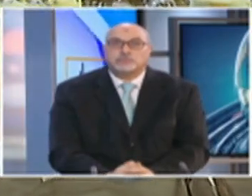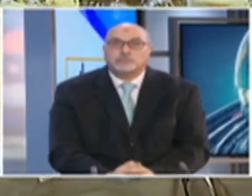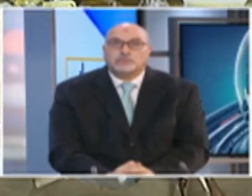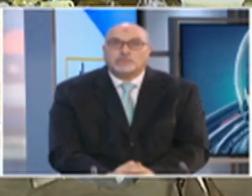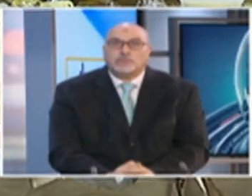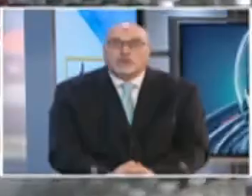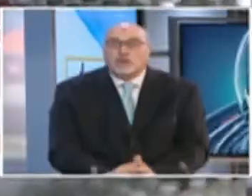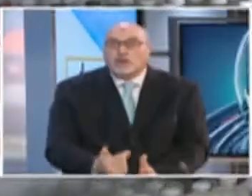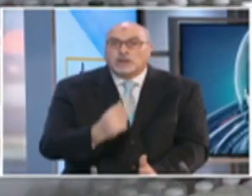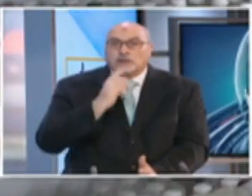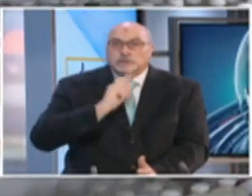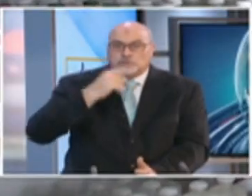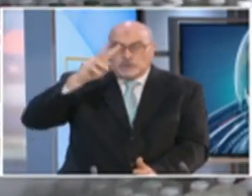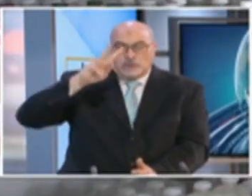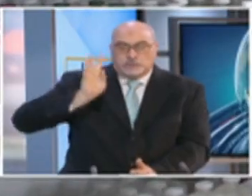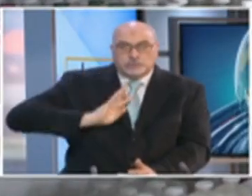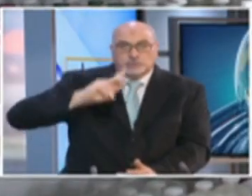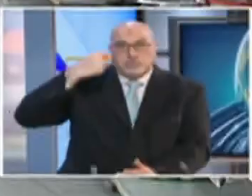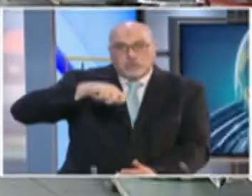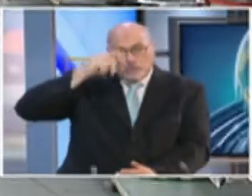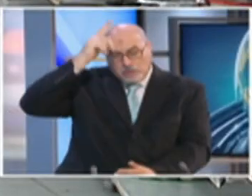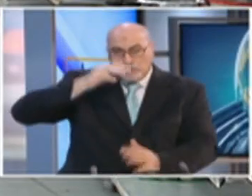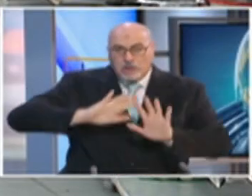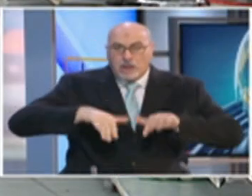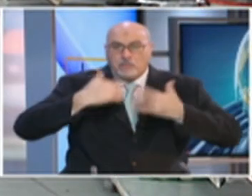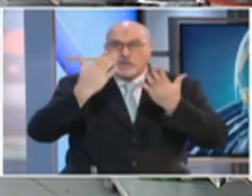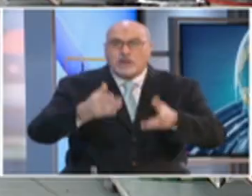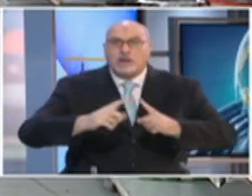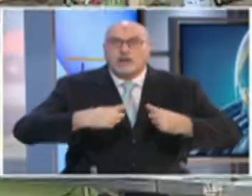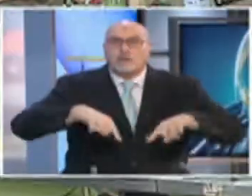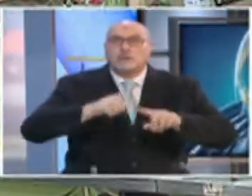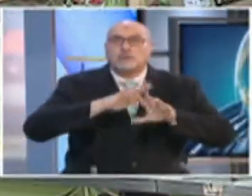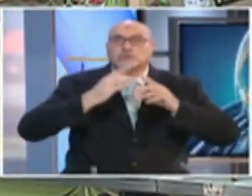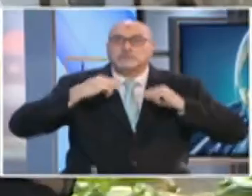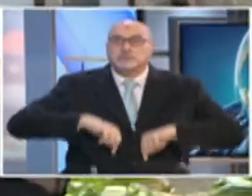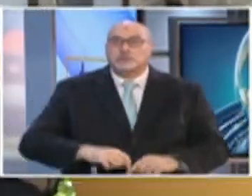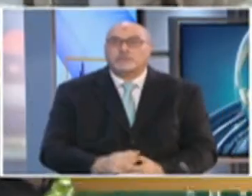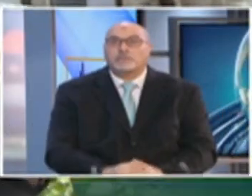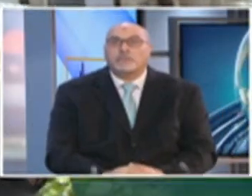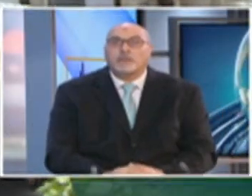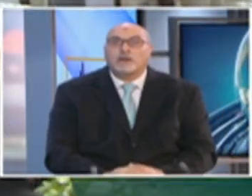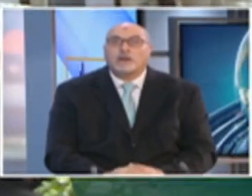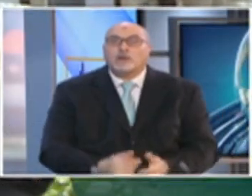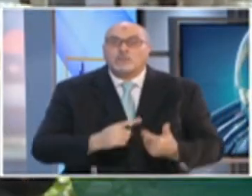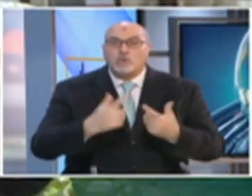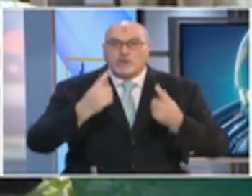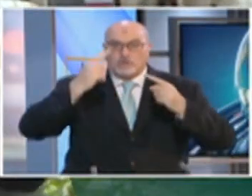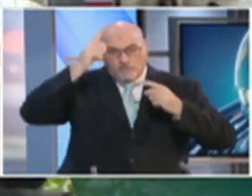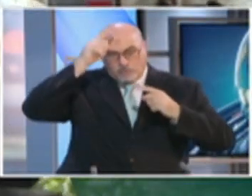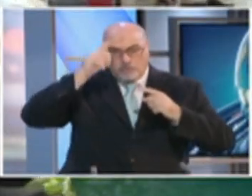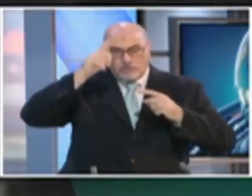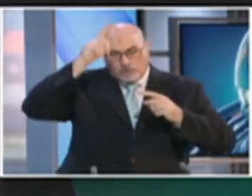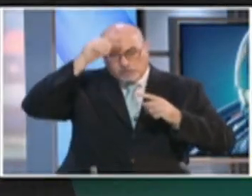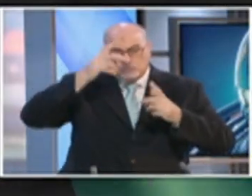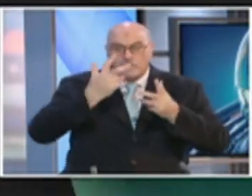قرارات رئيس الجمهورية التي جاءت في أعقاب ما شهدته الأسعار من ارتفاع تندرج في إطار حرص الدولة على الحفاظ على